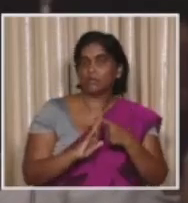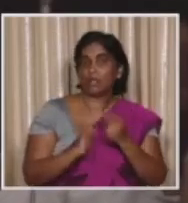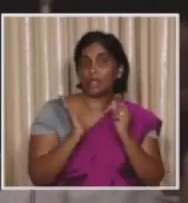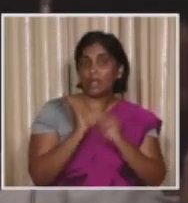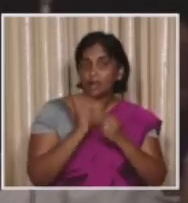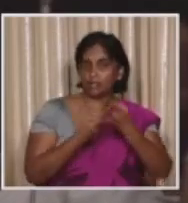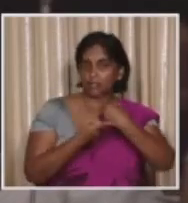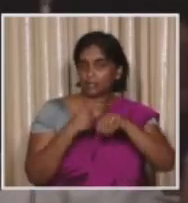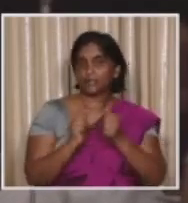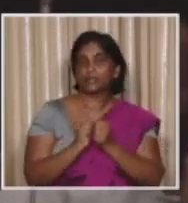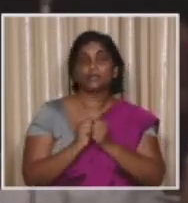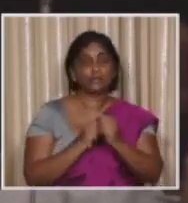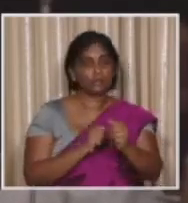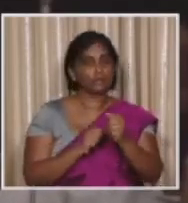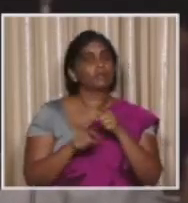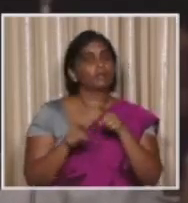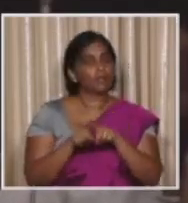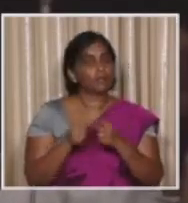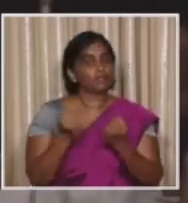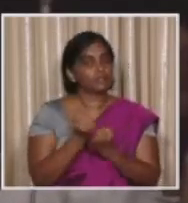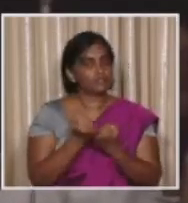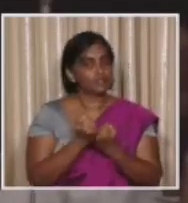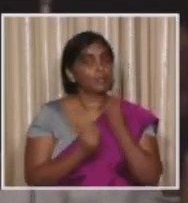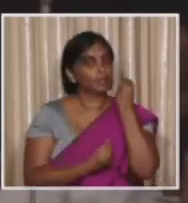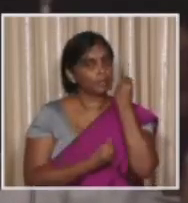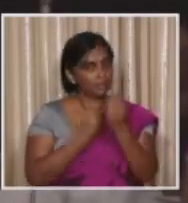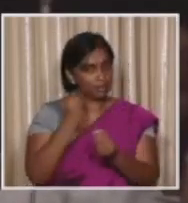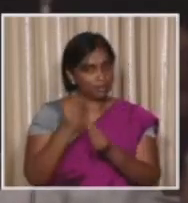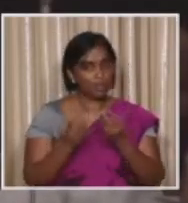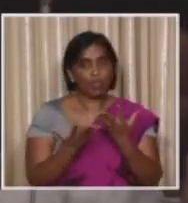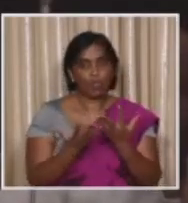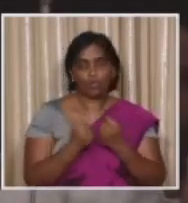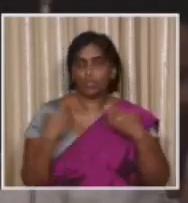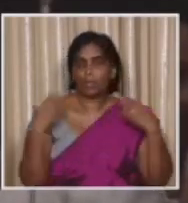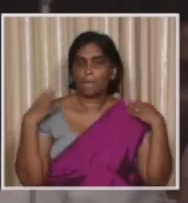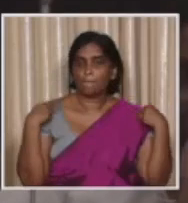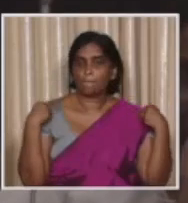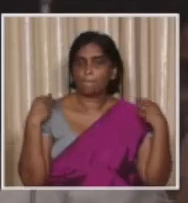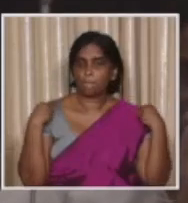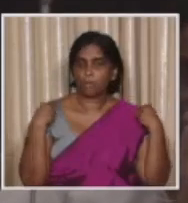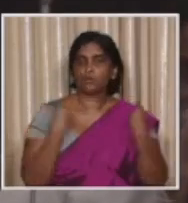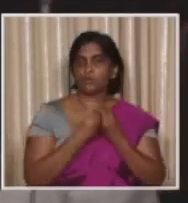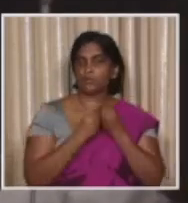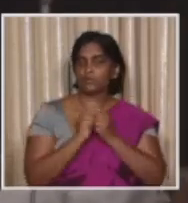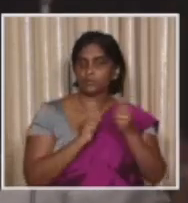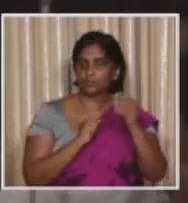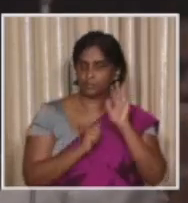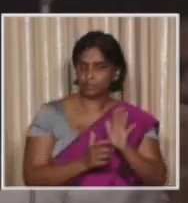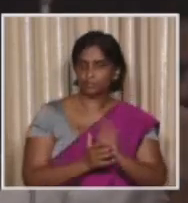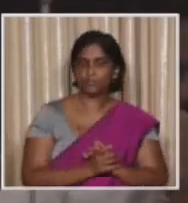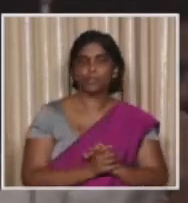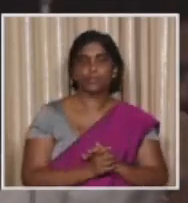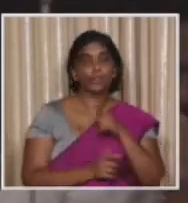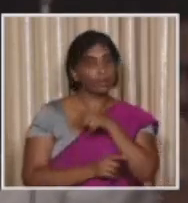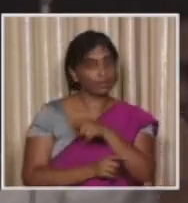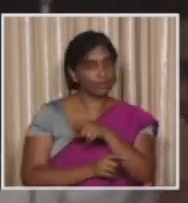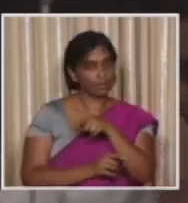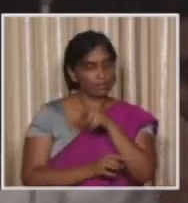ණය ප්‍රතිව්‍යුහගත කිරීමේදීත් ආධාර ලබා දීමේදීත් අවශ්‍ය පහසුකම් ලබා දීමේදීත් අපි කටයුතු කරන්න කියලා.